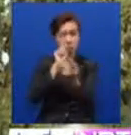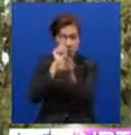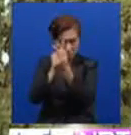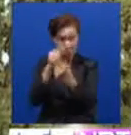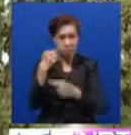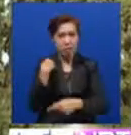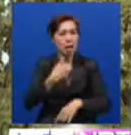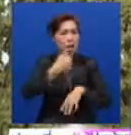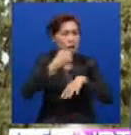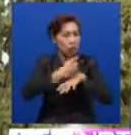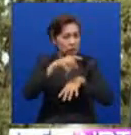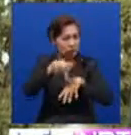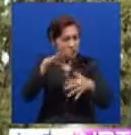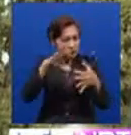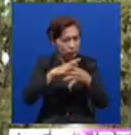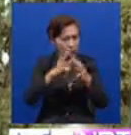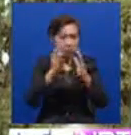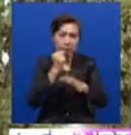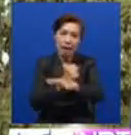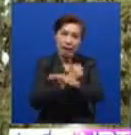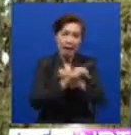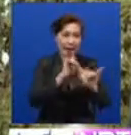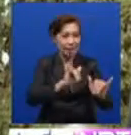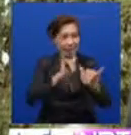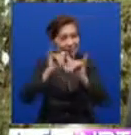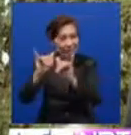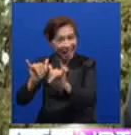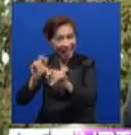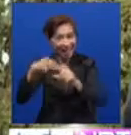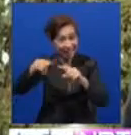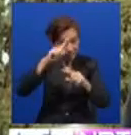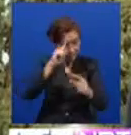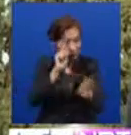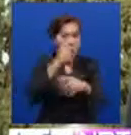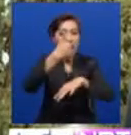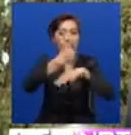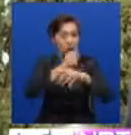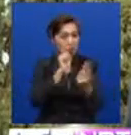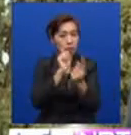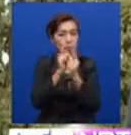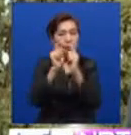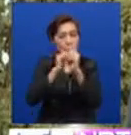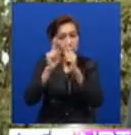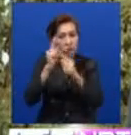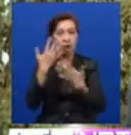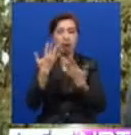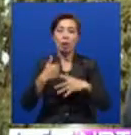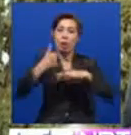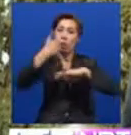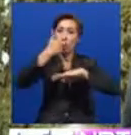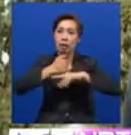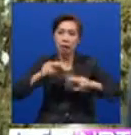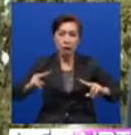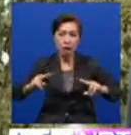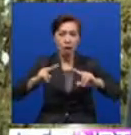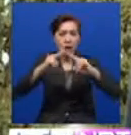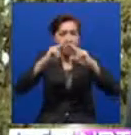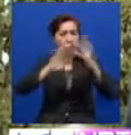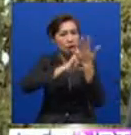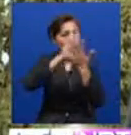เกี่ยวกับการโยกย้ายถิ่นฐานนะครับก็นอกนั้นก็จะเป็นรัฐมนตรีต่าง